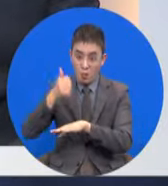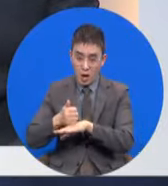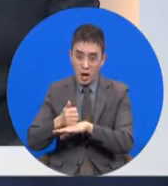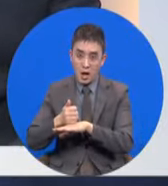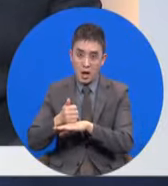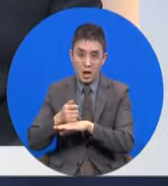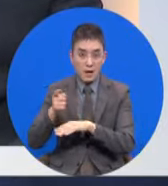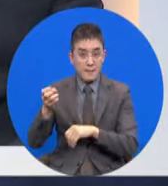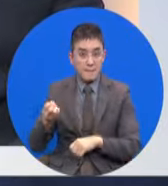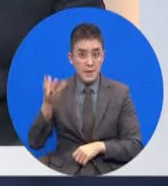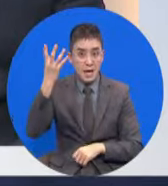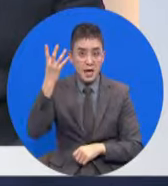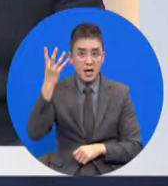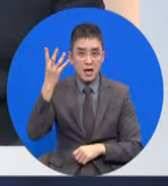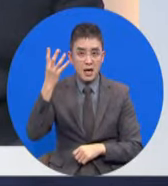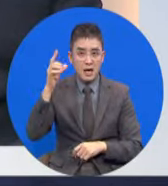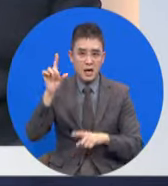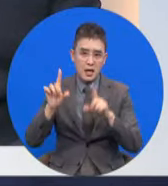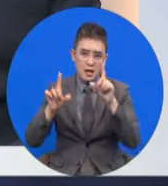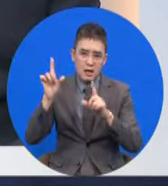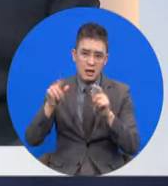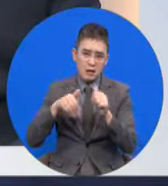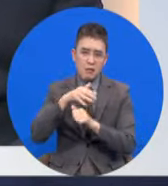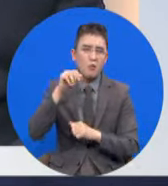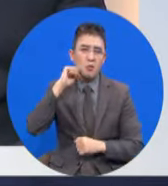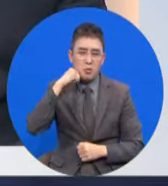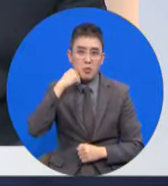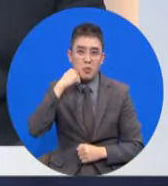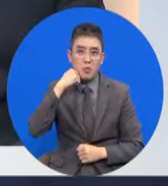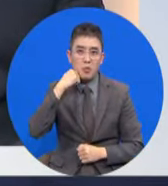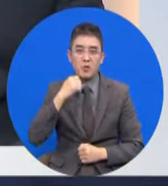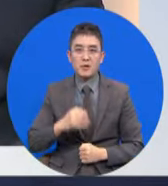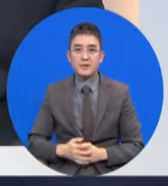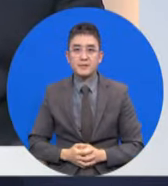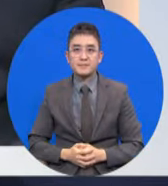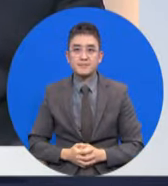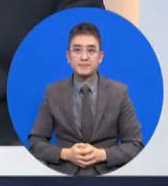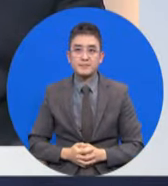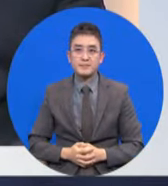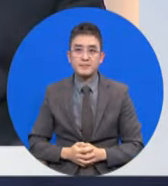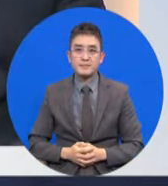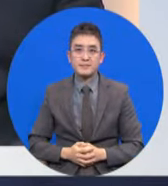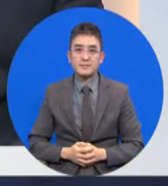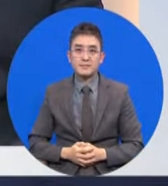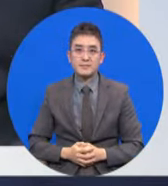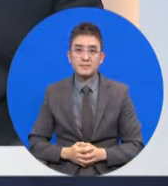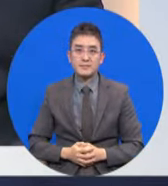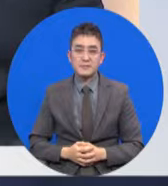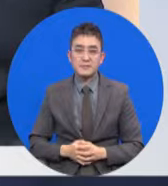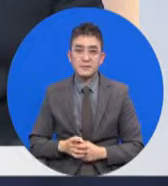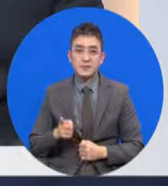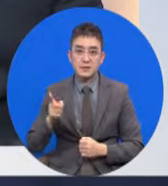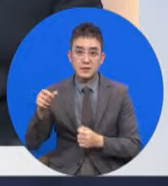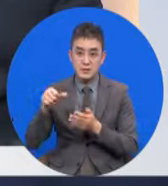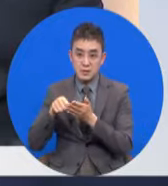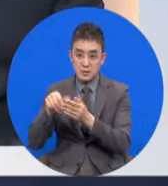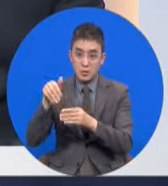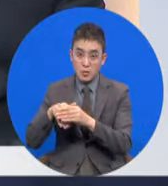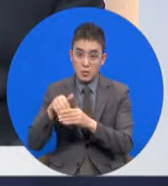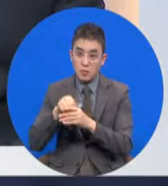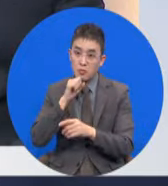당선이라는 건 현실적으로 어려운 상황이지만 득표율에 따라서는 어떤 다른 선택을 하실 수